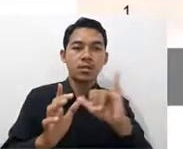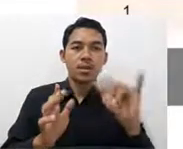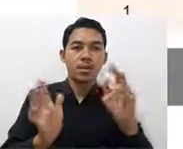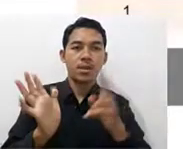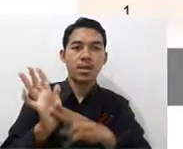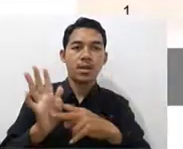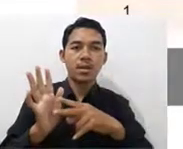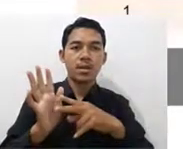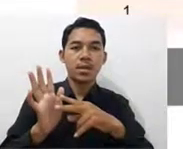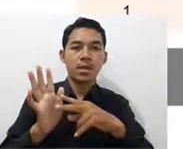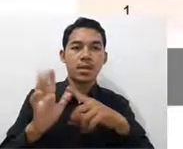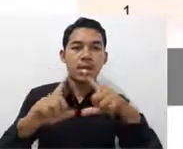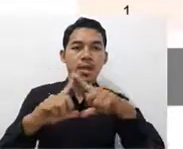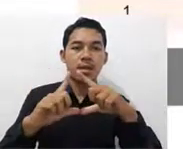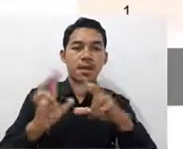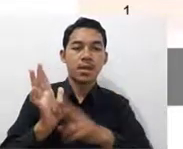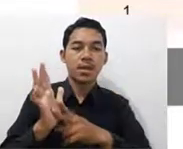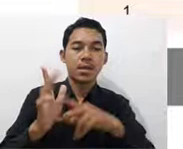singkatan dari